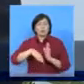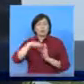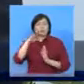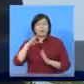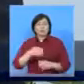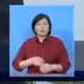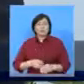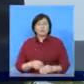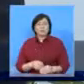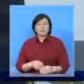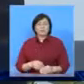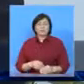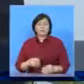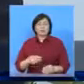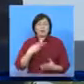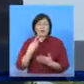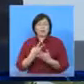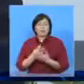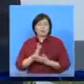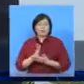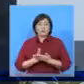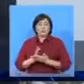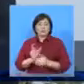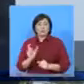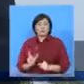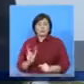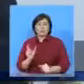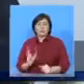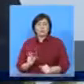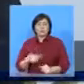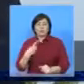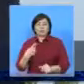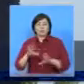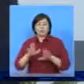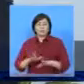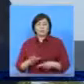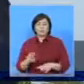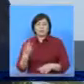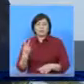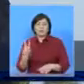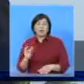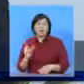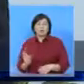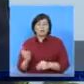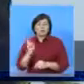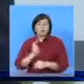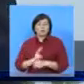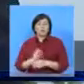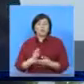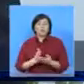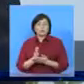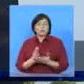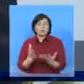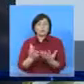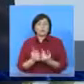облегчить оказание услуг населению. В одном месте люди приходят и все услуги здесь в одном месте